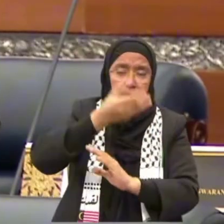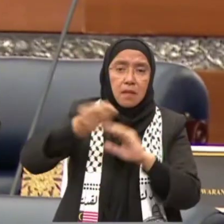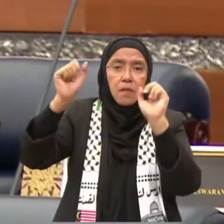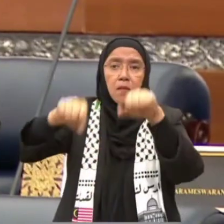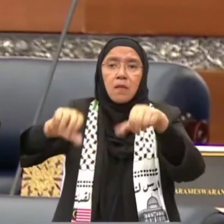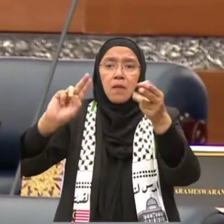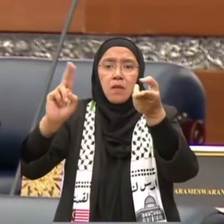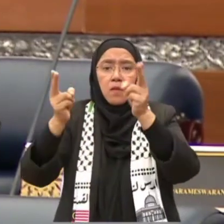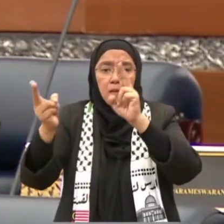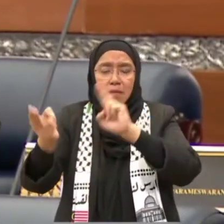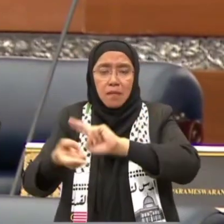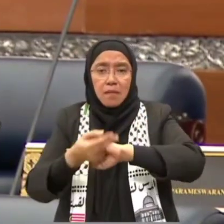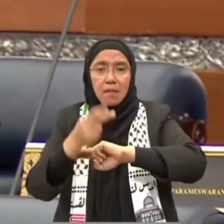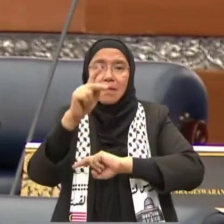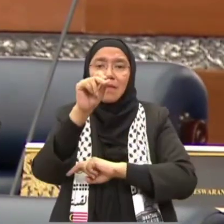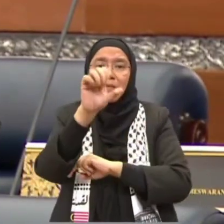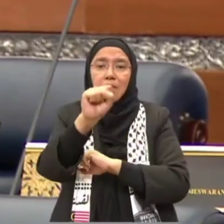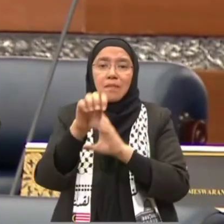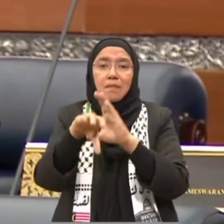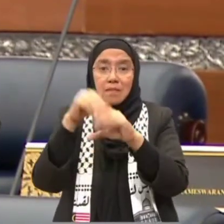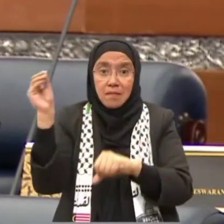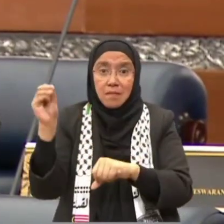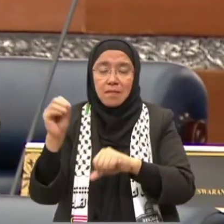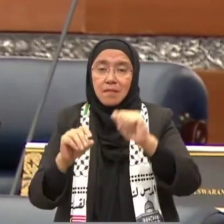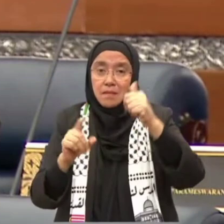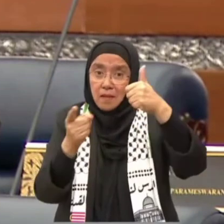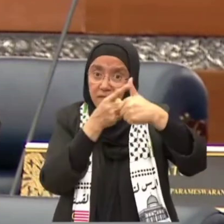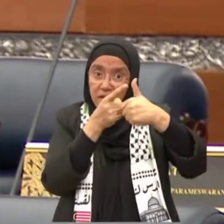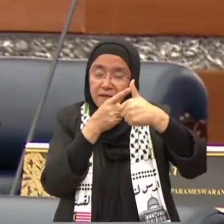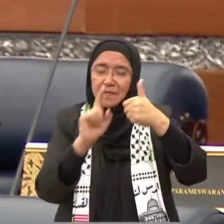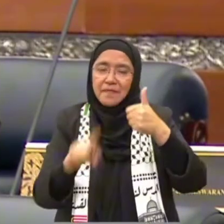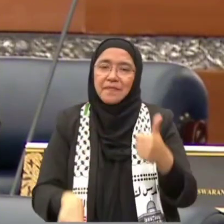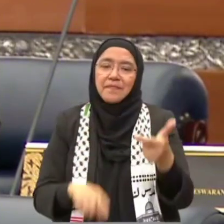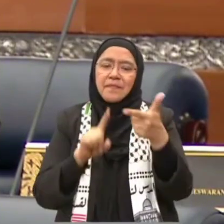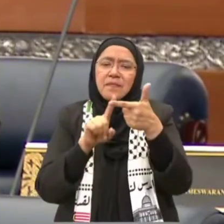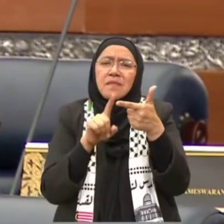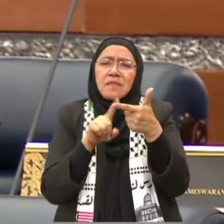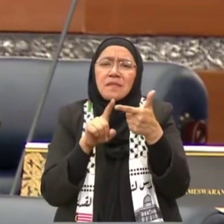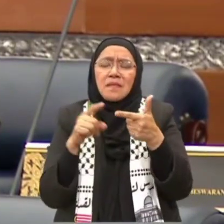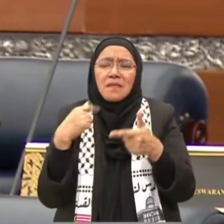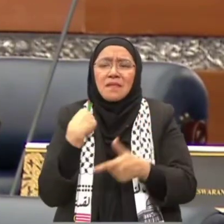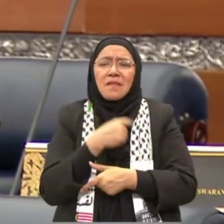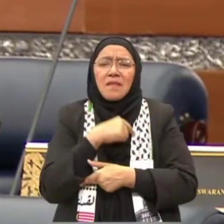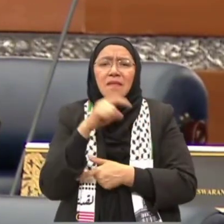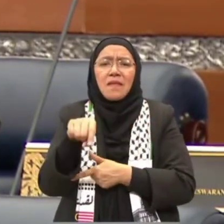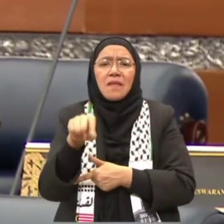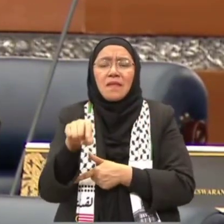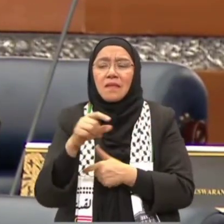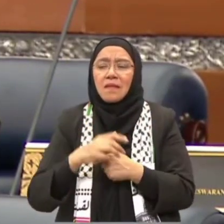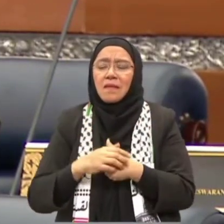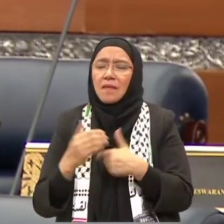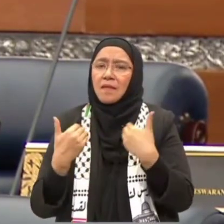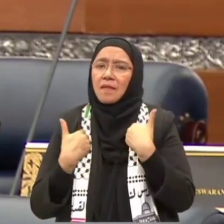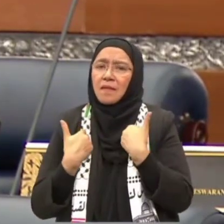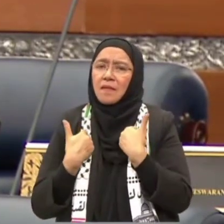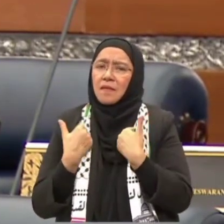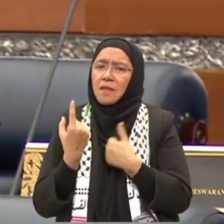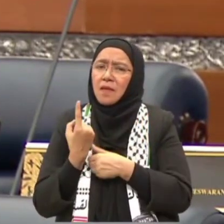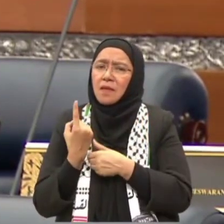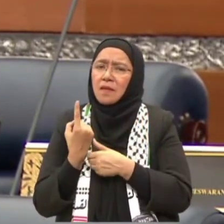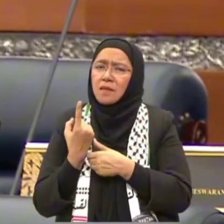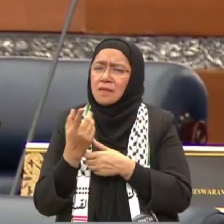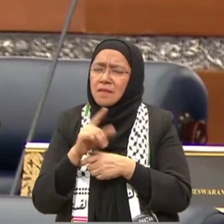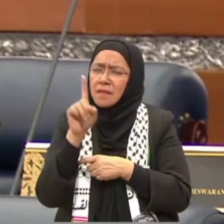bubar kos pengeluaran mereka. Itu yang pertama. Kedua ialah kita perlu ada satu, adakah kerajaan